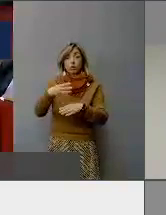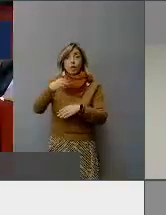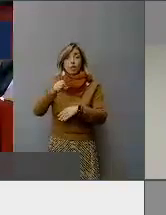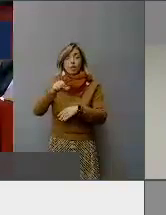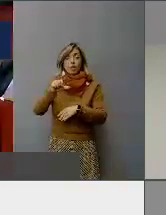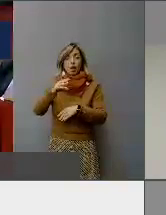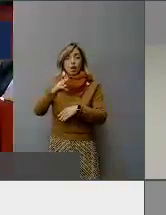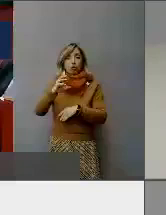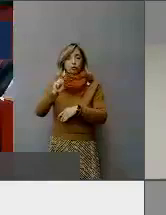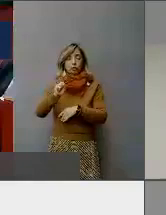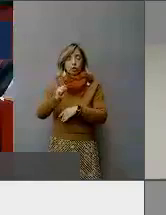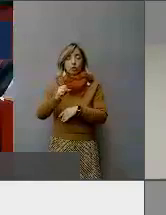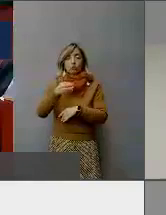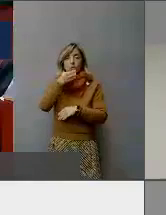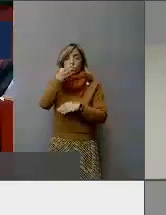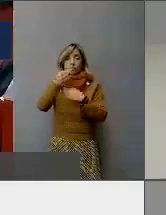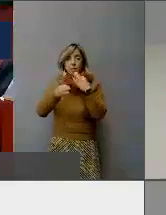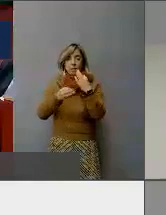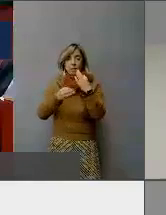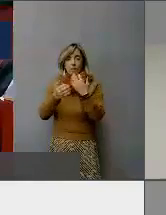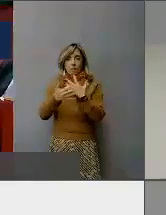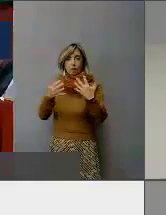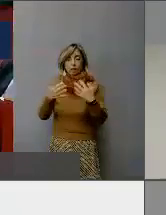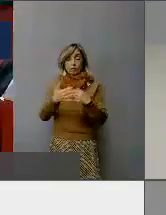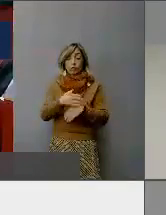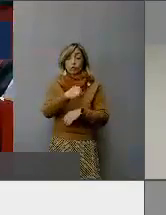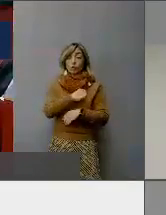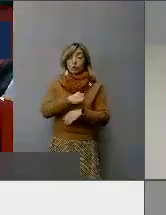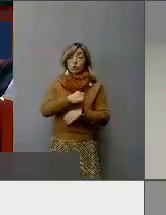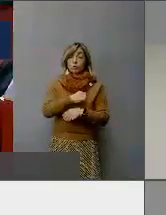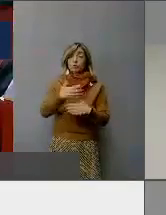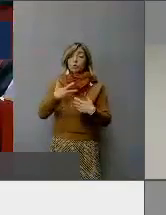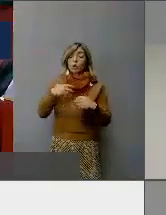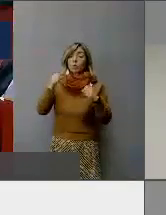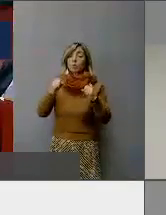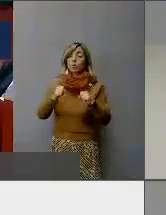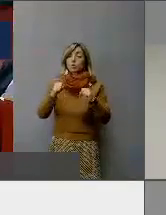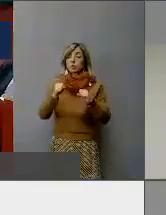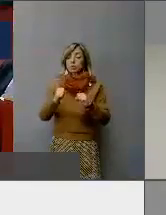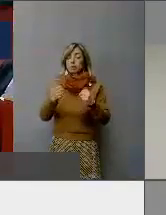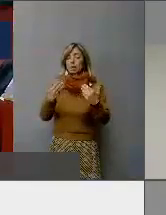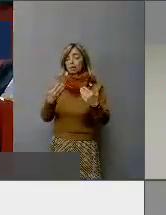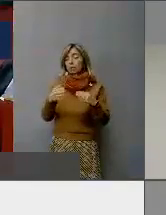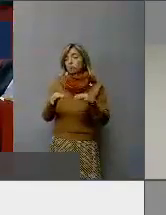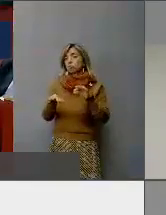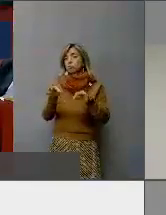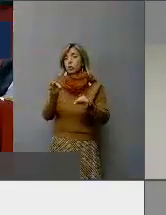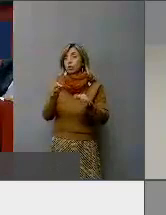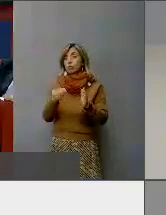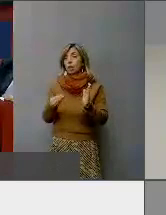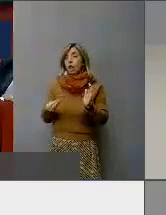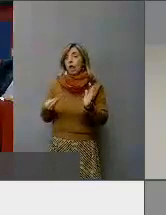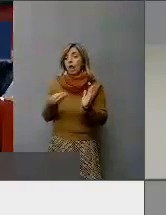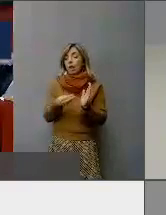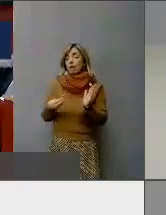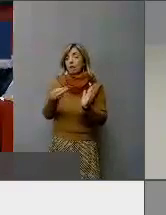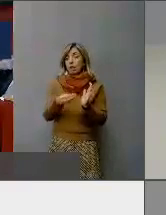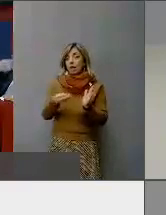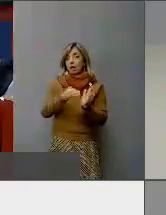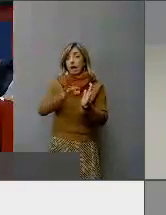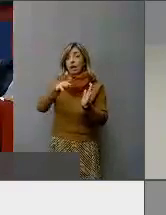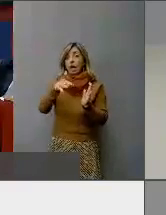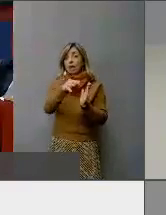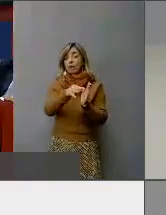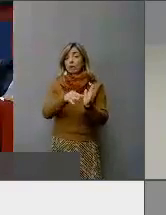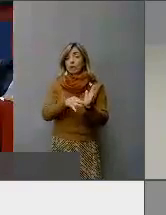la possibilità discrezionale di integrare con propri criteri come fanno altri comuni e affiancare